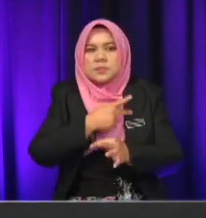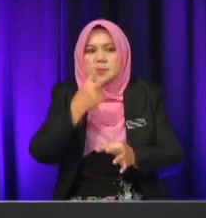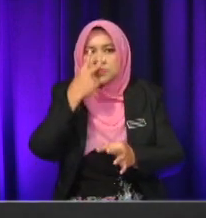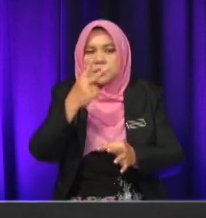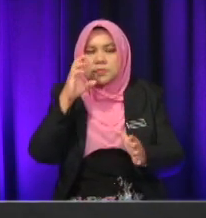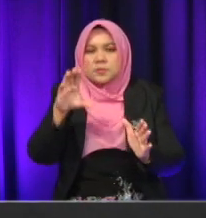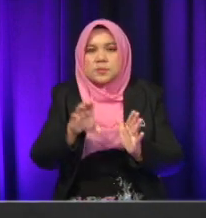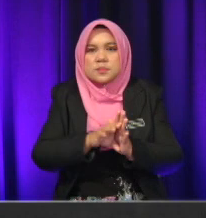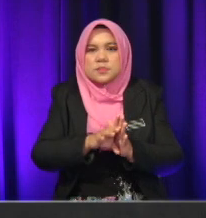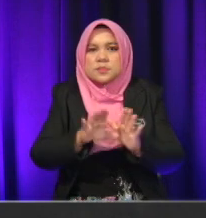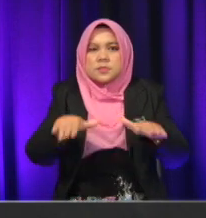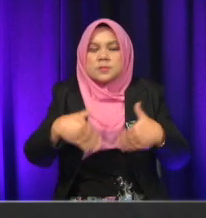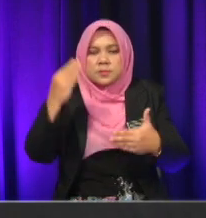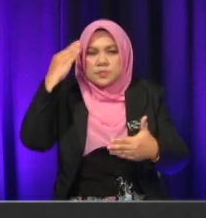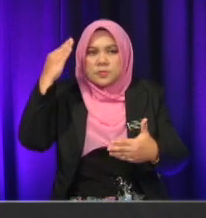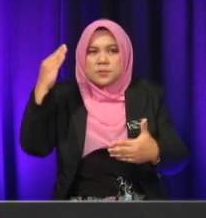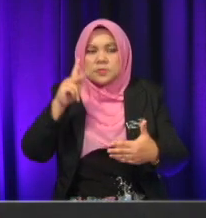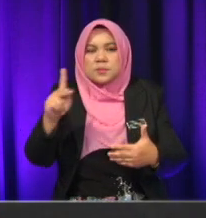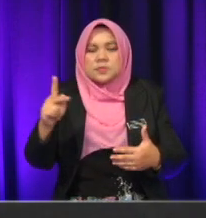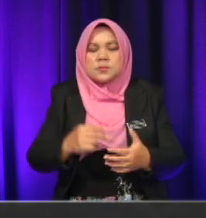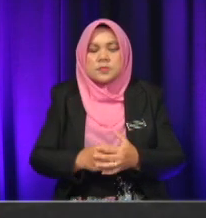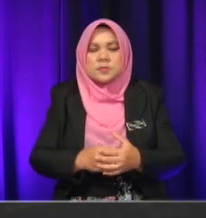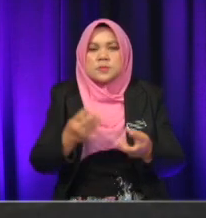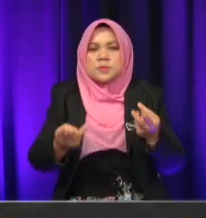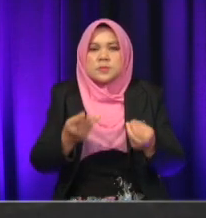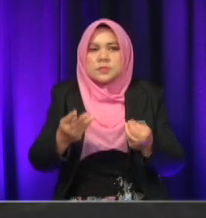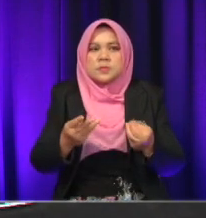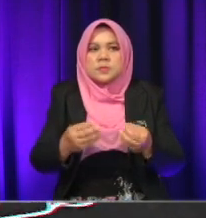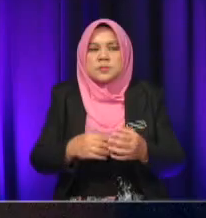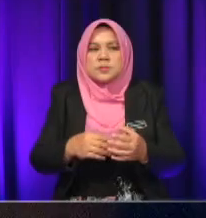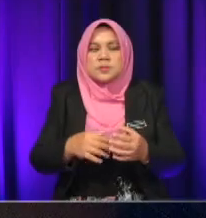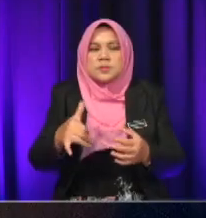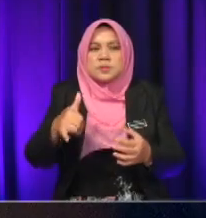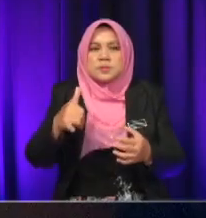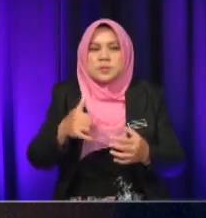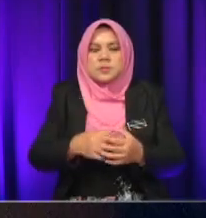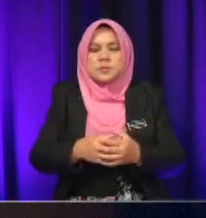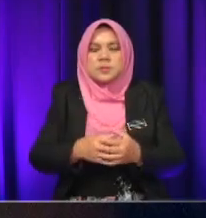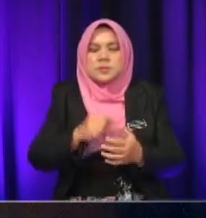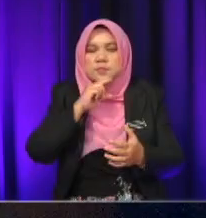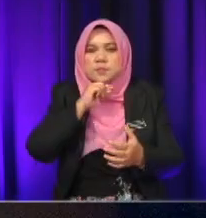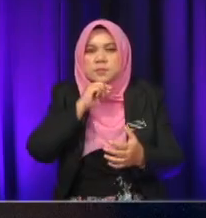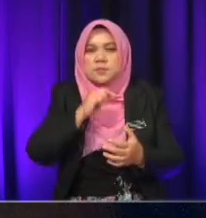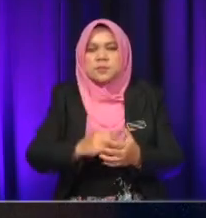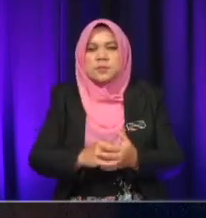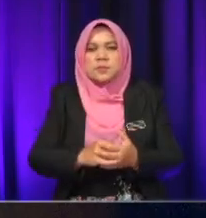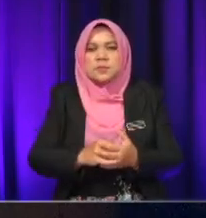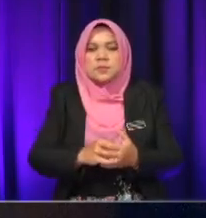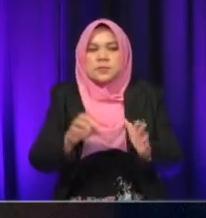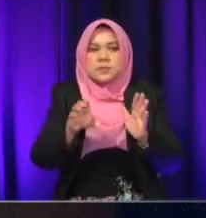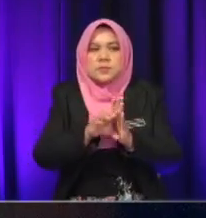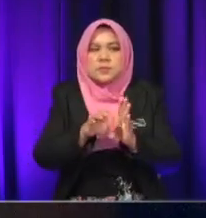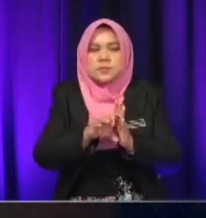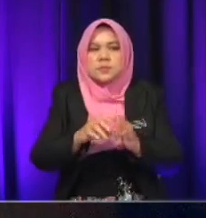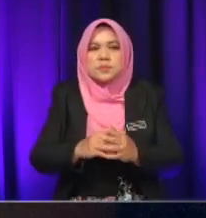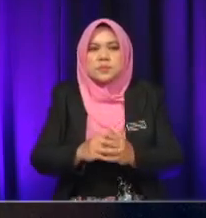mana kita nak bayangkan kan cikgu? Betul. Mungkin kata beg burung hantu tu, beg tu rupa burung ke? Contohlah kan. Betul.